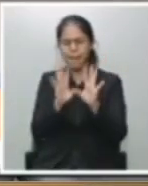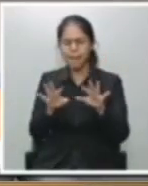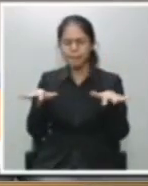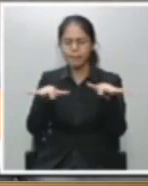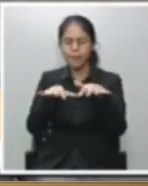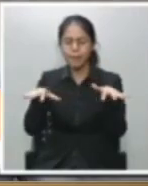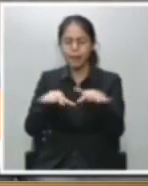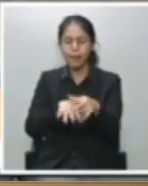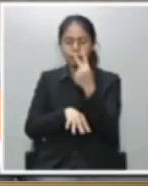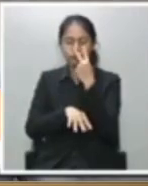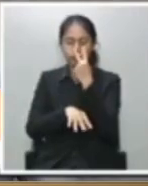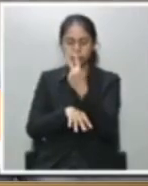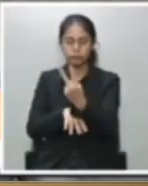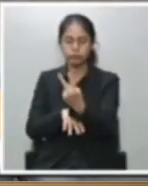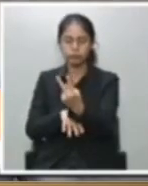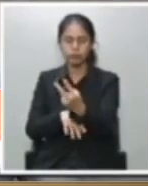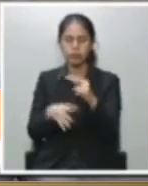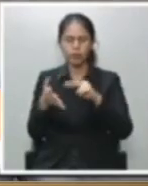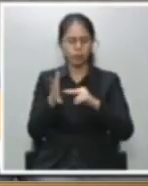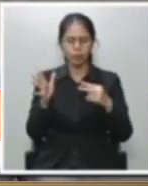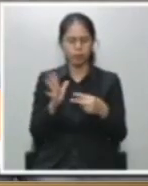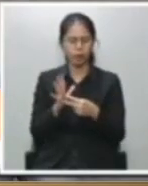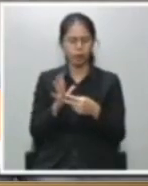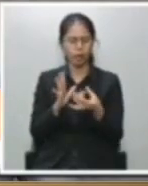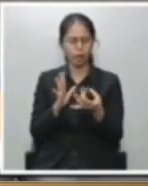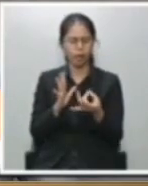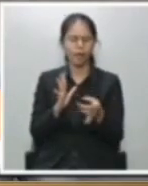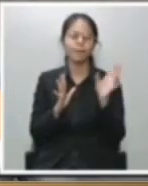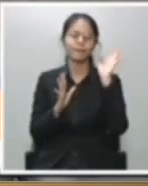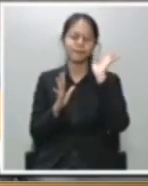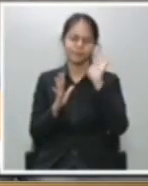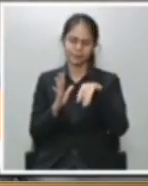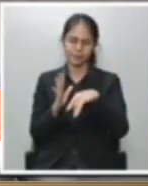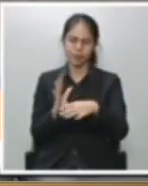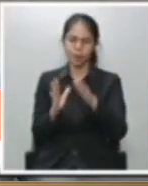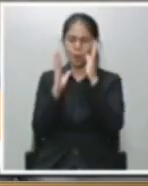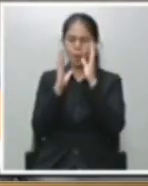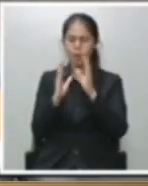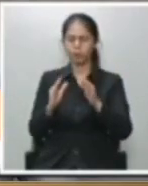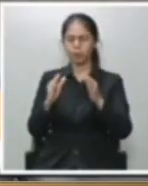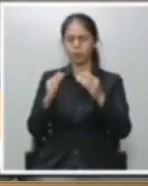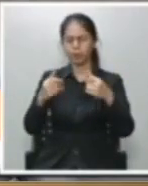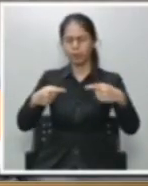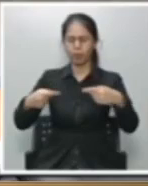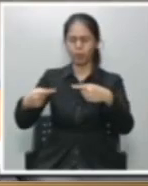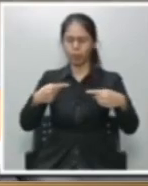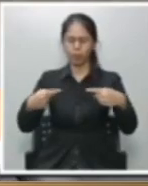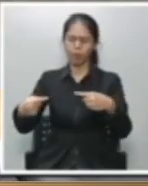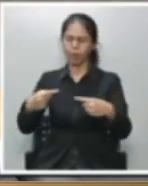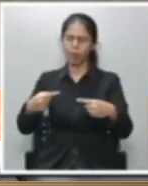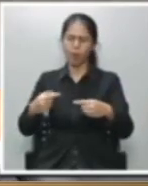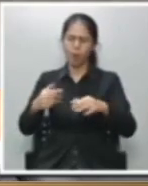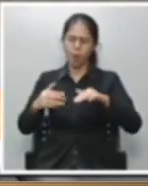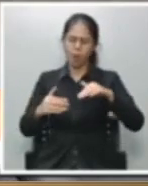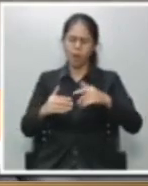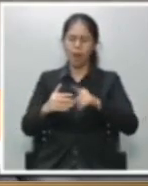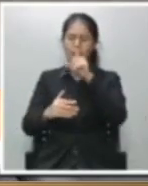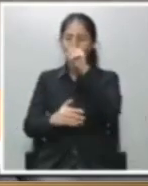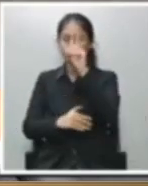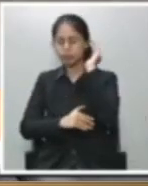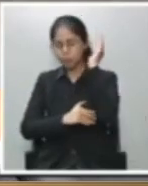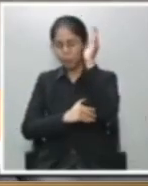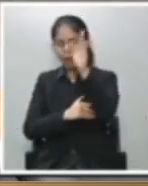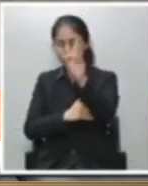ท่านความขัดแย้งก่อนการตายของคนเราเนี่ยก่อนที่พวกเราจะตายกันเนี่ยแล้วขัด